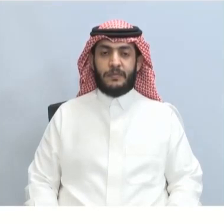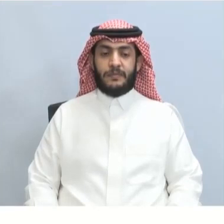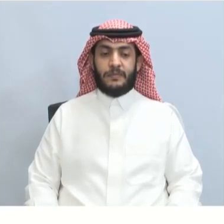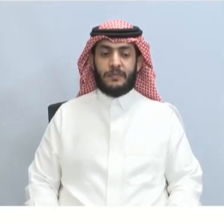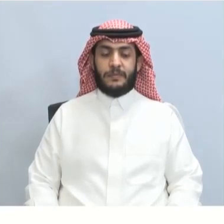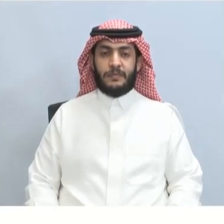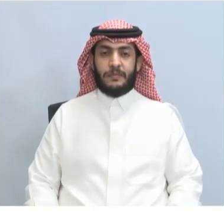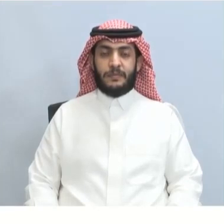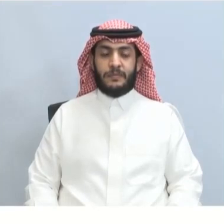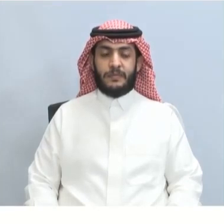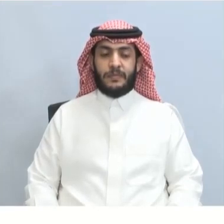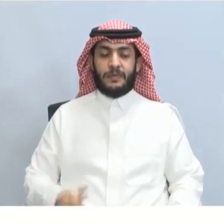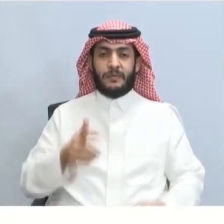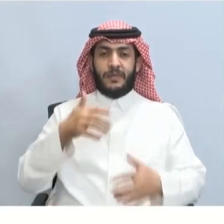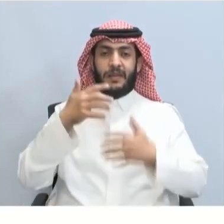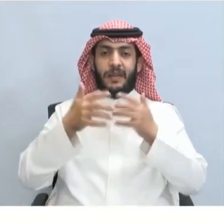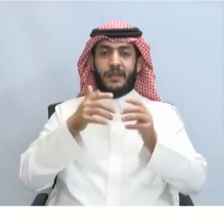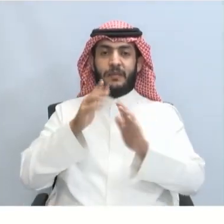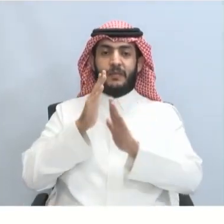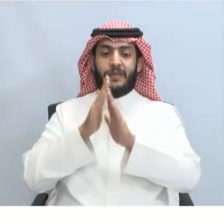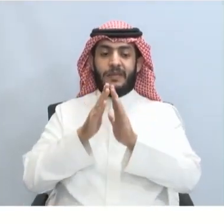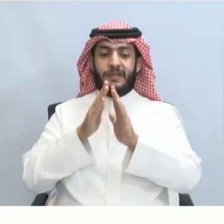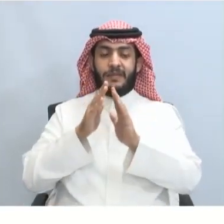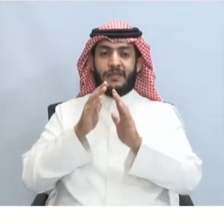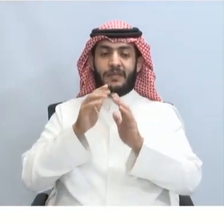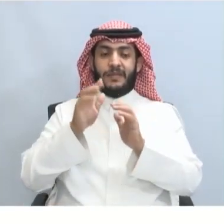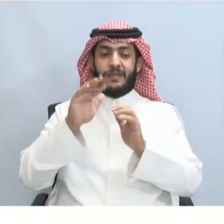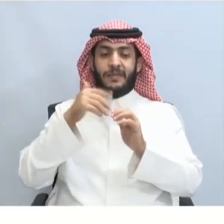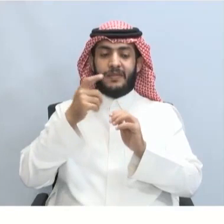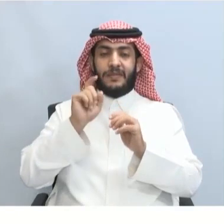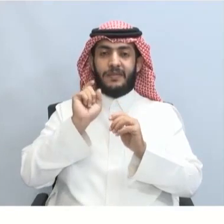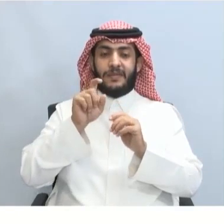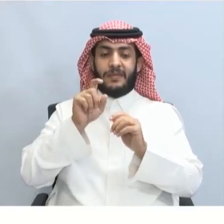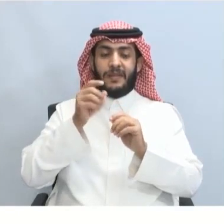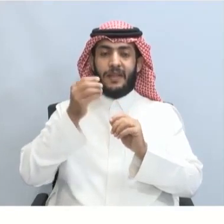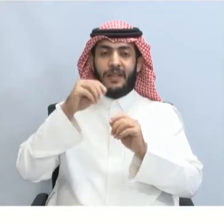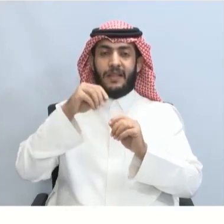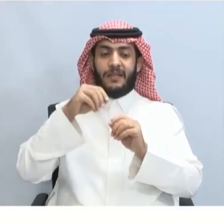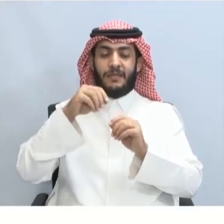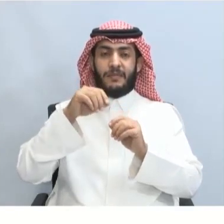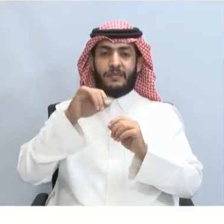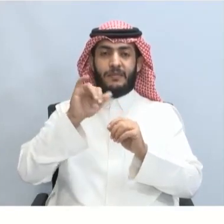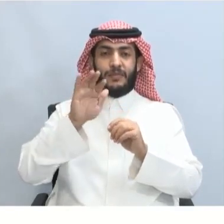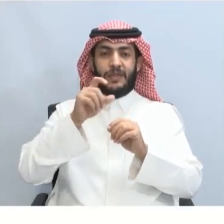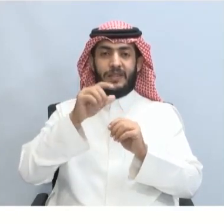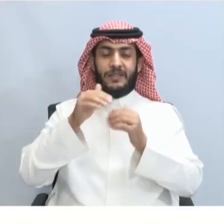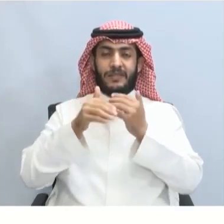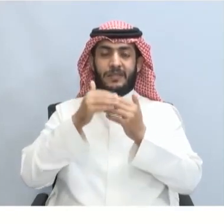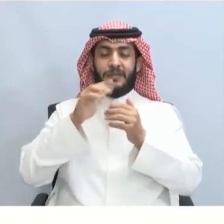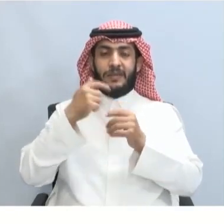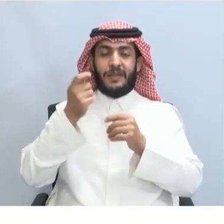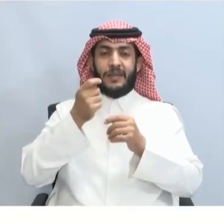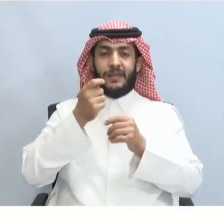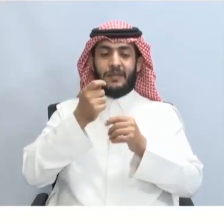التطبيق نقوم بتحديد المجلد اللي هو بيج ثم بالنقر على اضافه مستند جديد نقوم